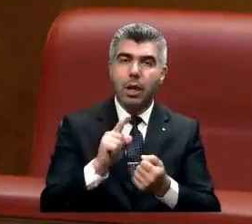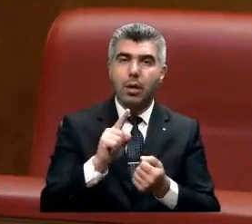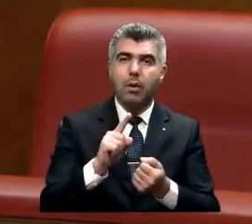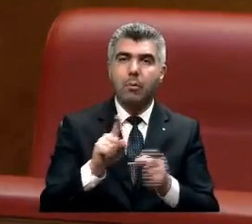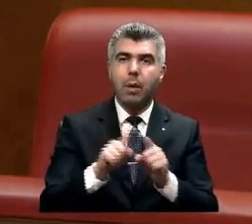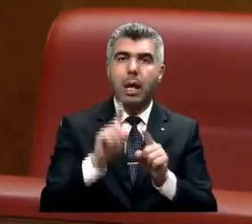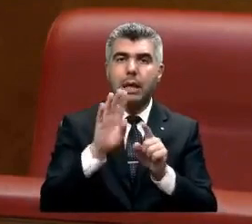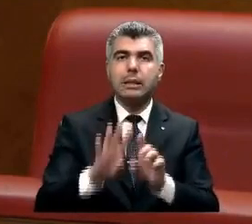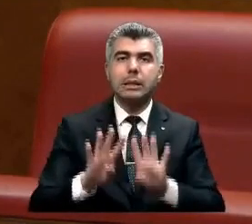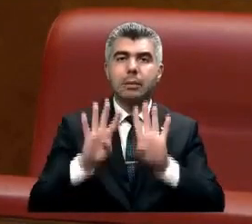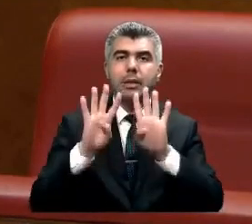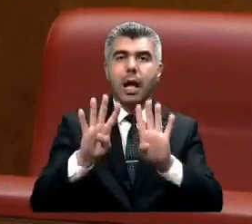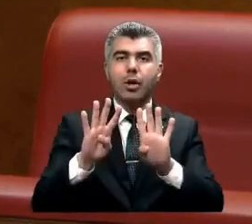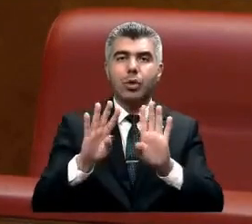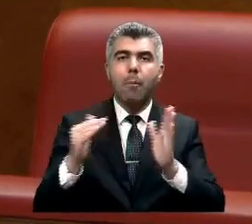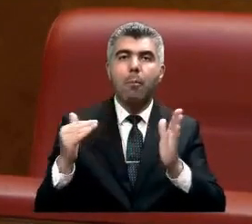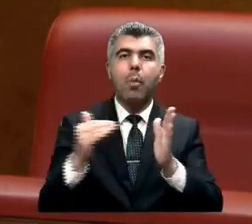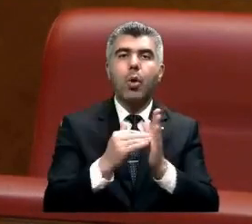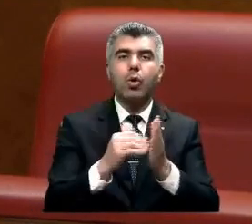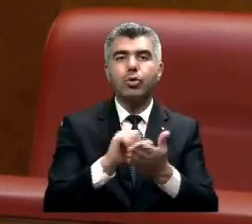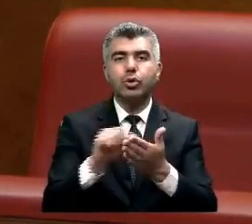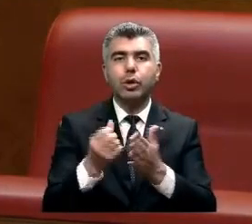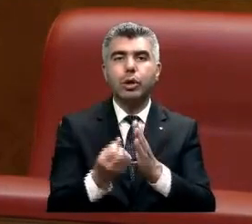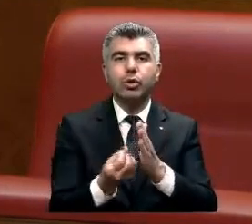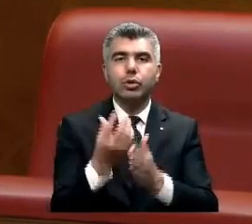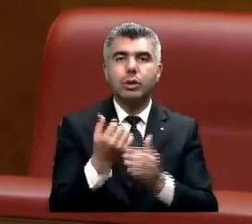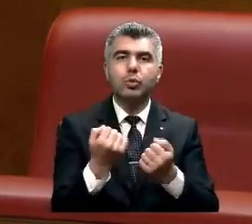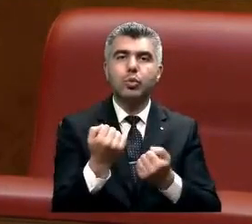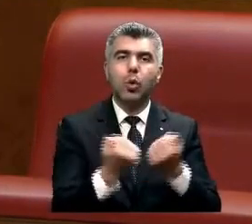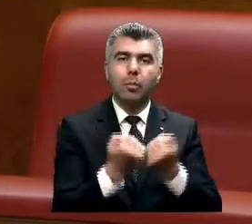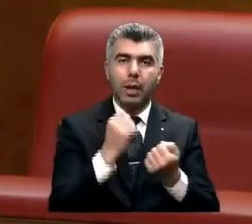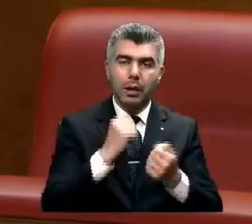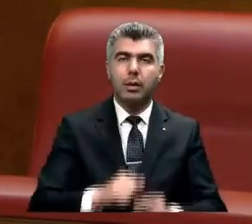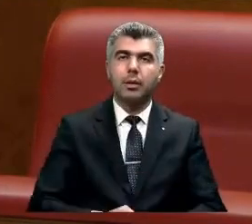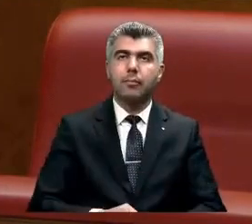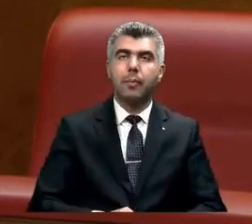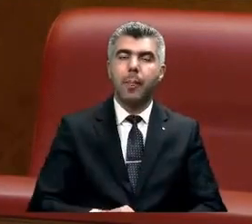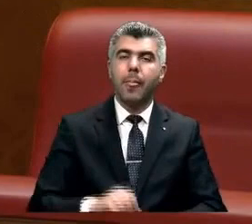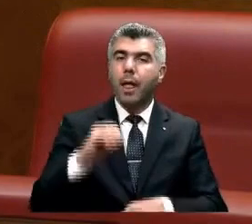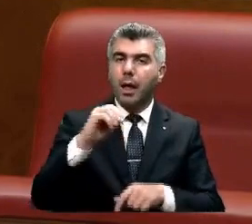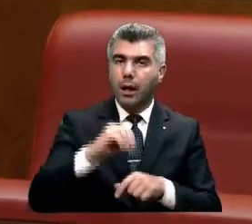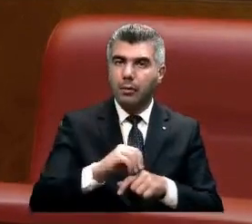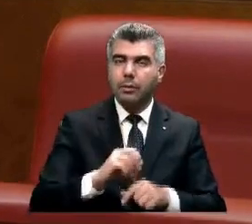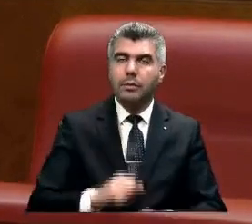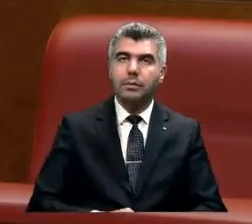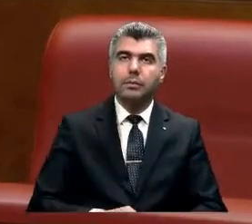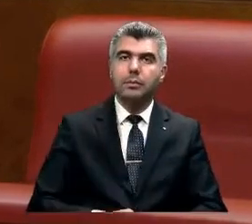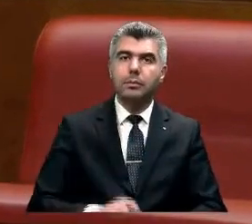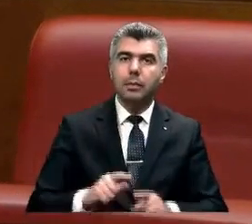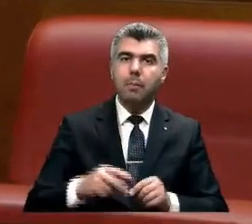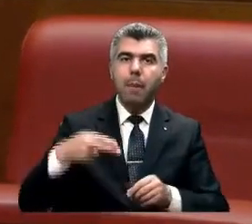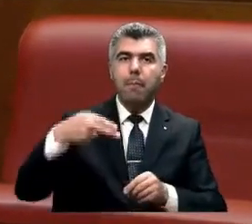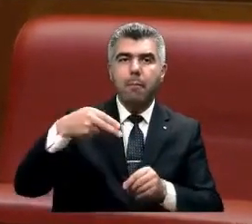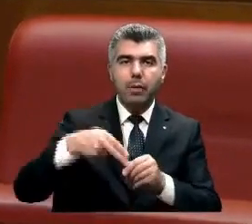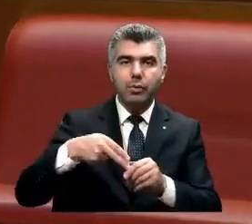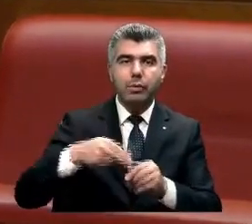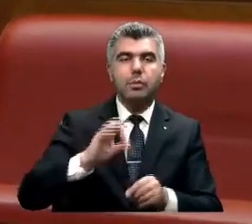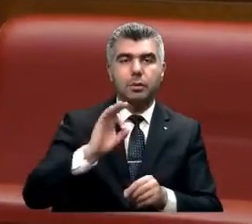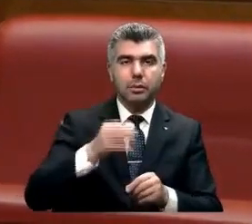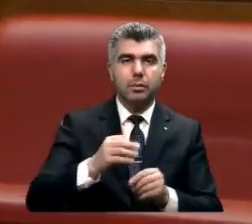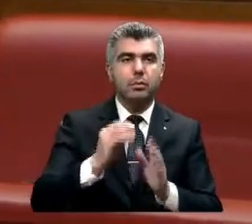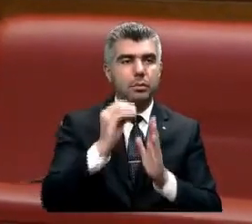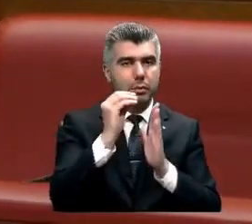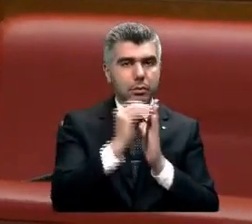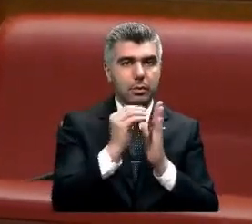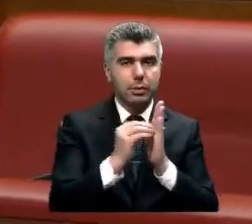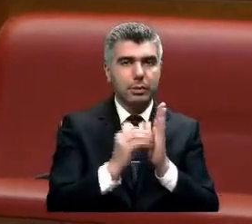درهم في حاله اقتناء مركبه جديده في اطار الدعم الاستثنائي ايضا ديال المحروقات تم ادراج